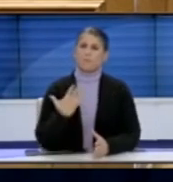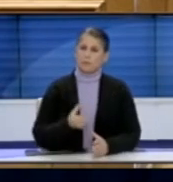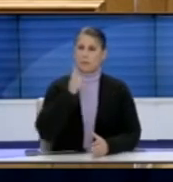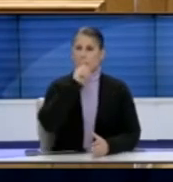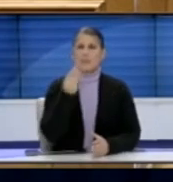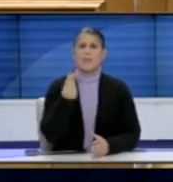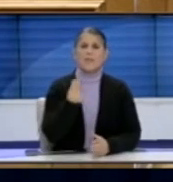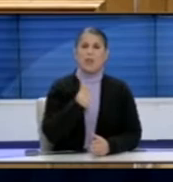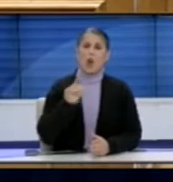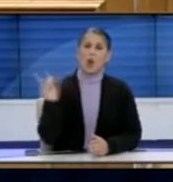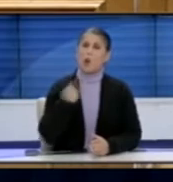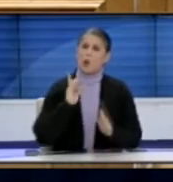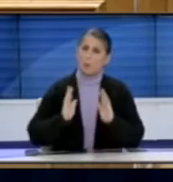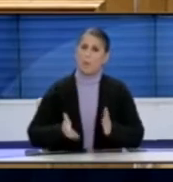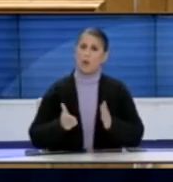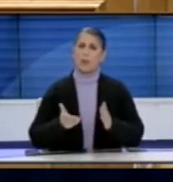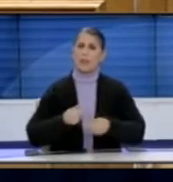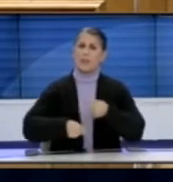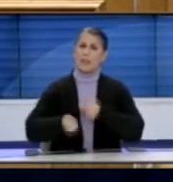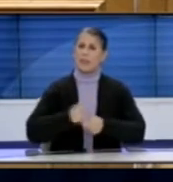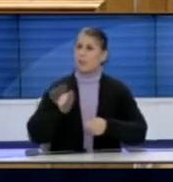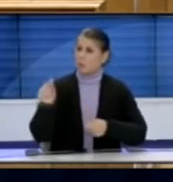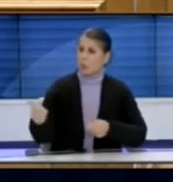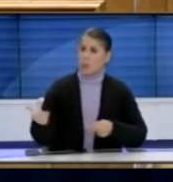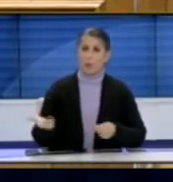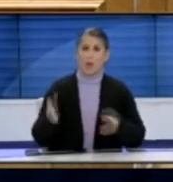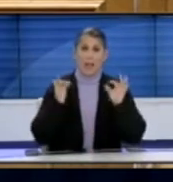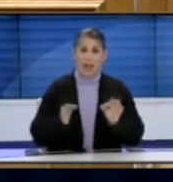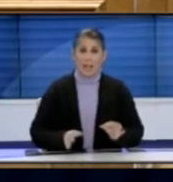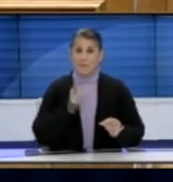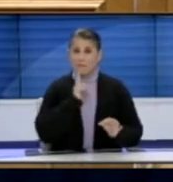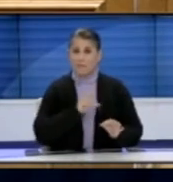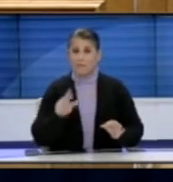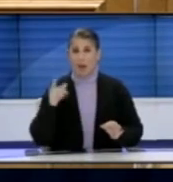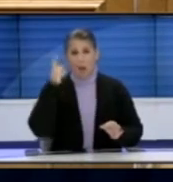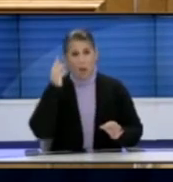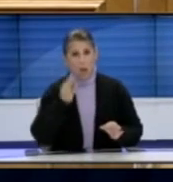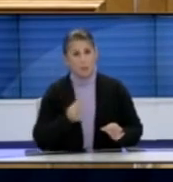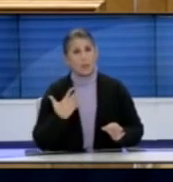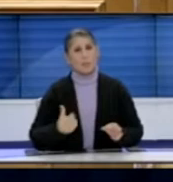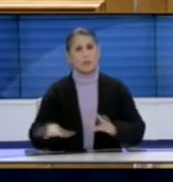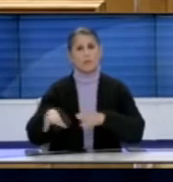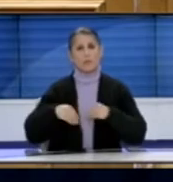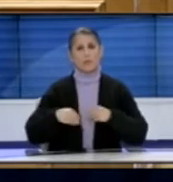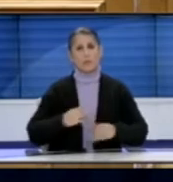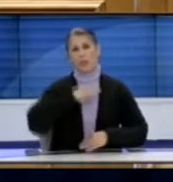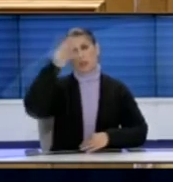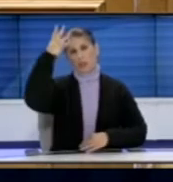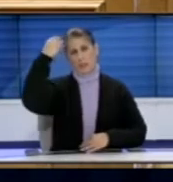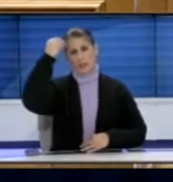ψευδαίσθηση ότι όλα μπορεί να τα χειριστεί μόνος του. Ακριβώς η ίδια λογική που είχε υιοθετήσει ο κύριος